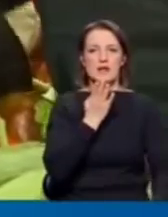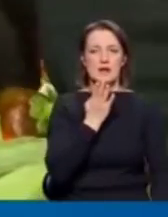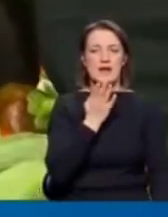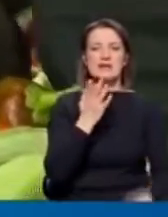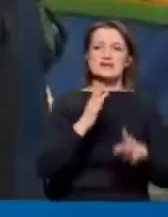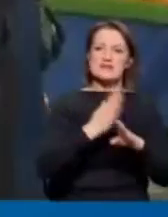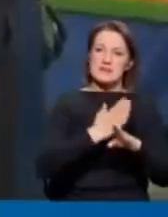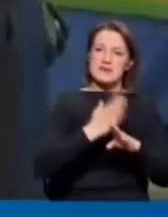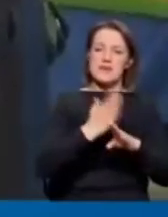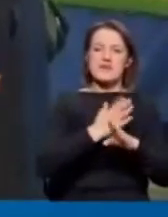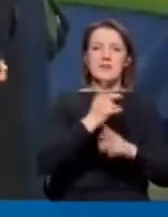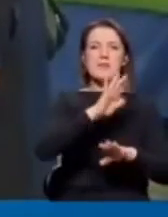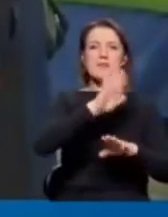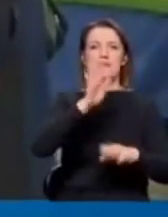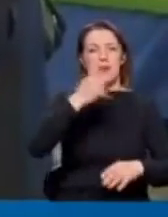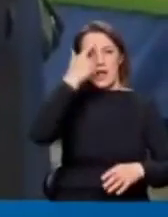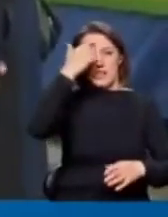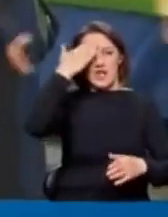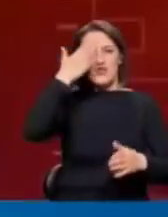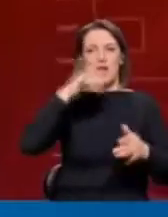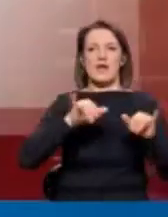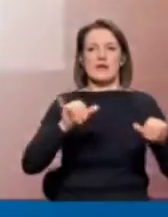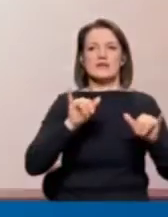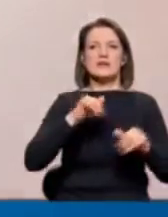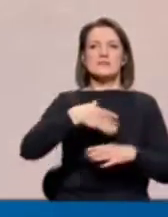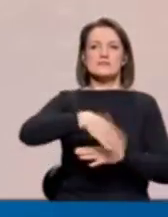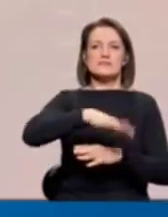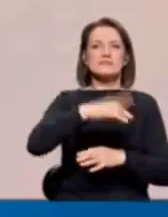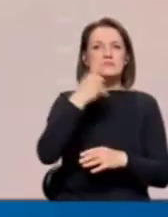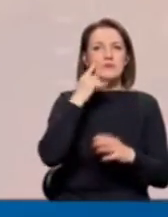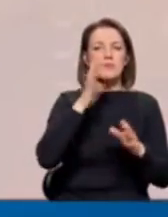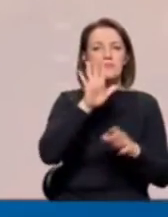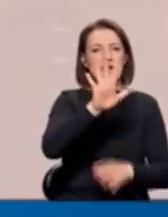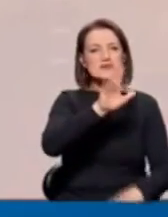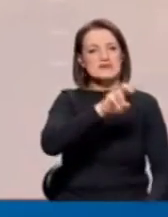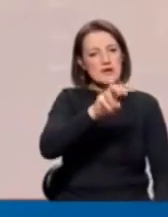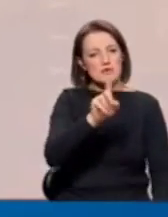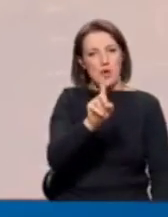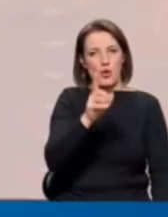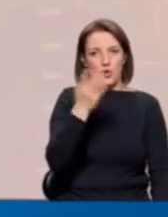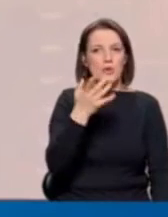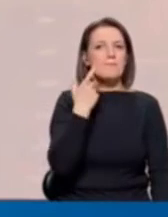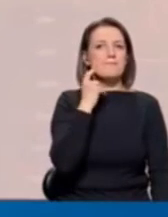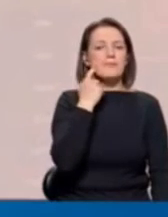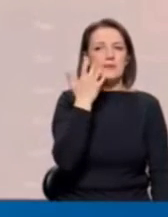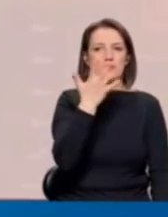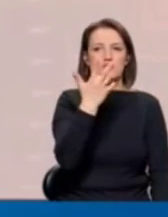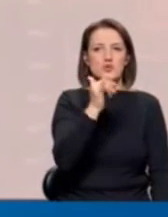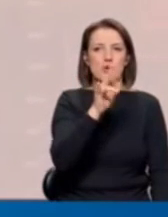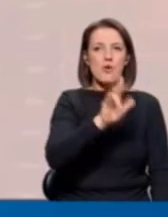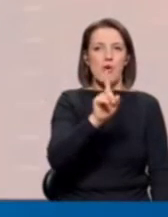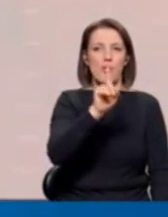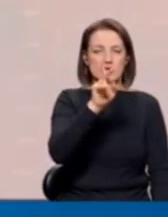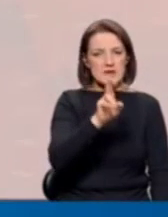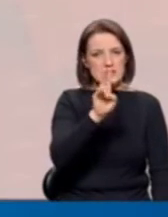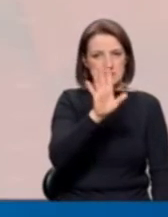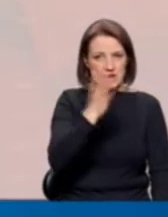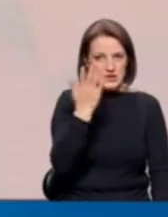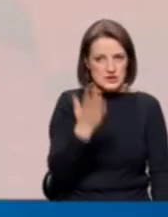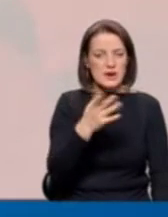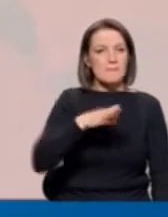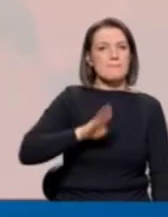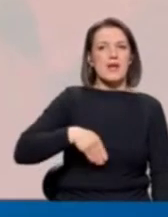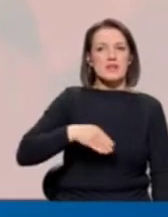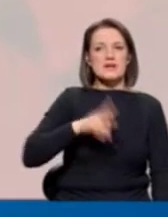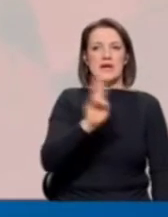sebze meyve Şimdilik aynı kıvırcık boyuta göre 5 8 10 lira Patatesin kilosu 18 25